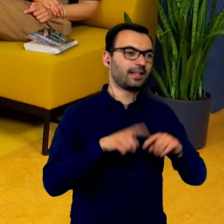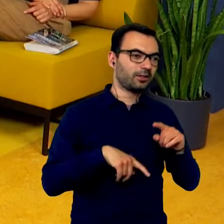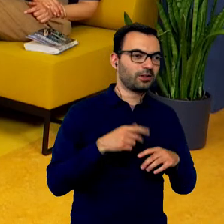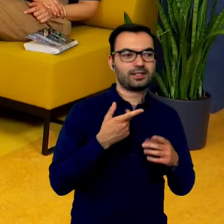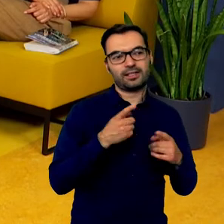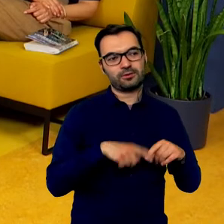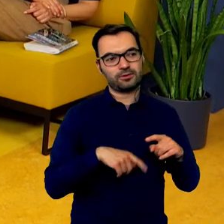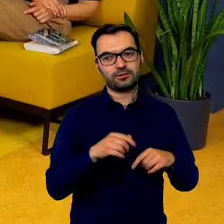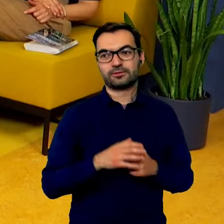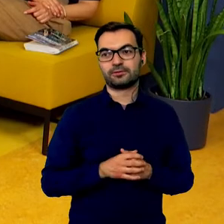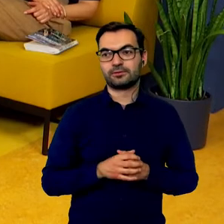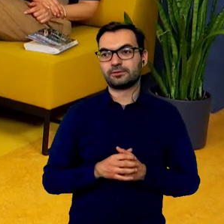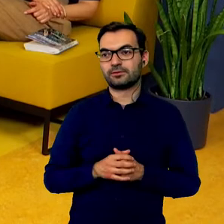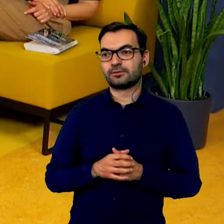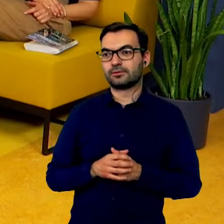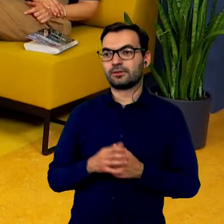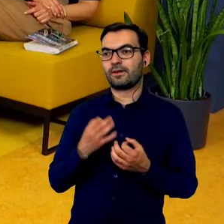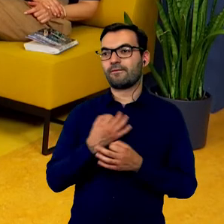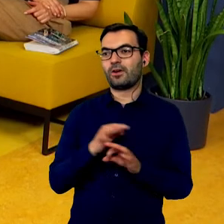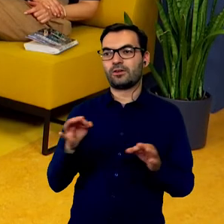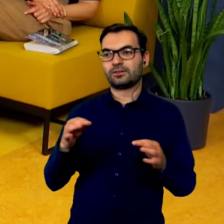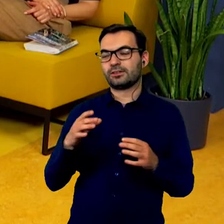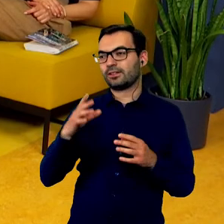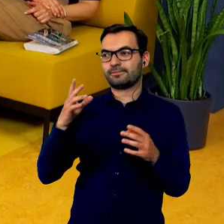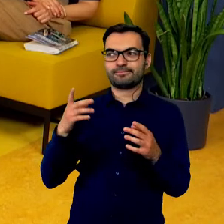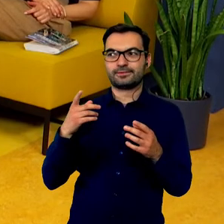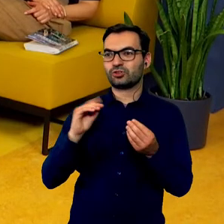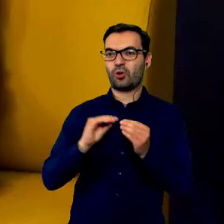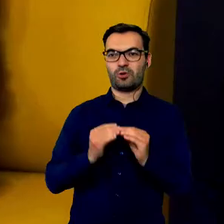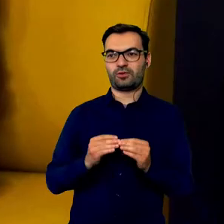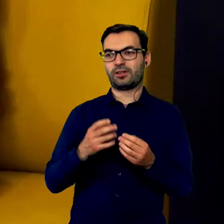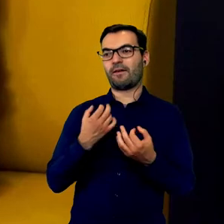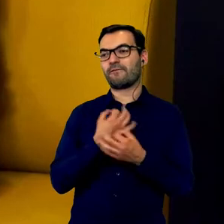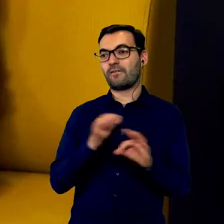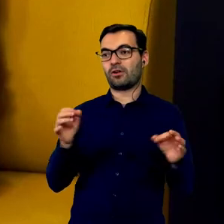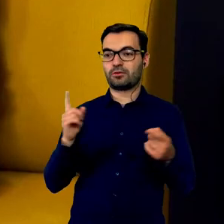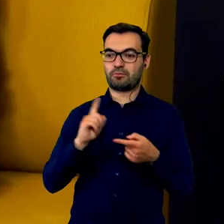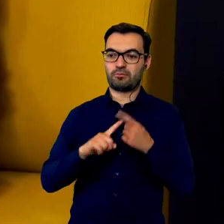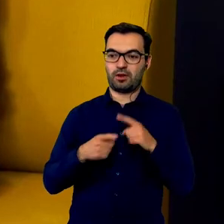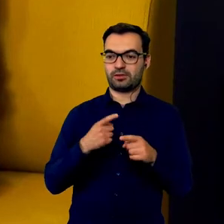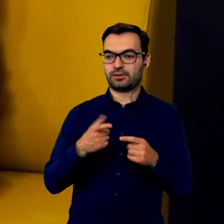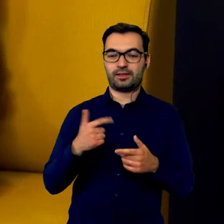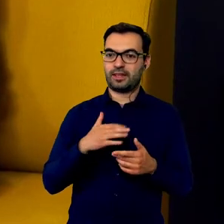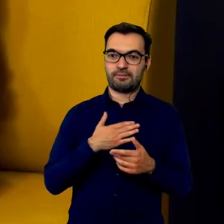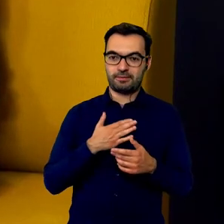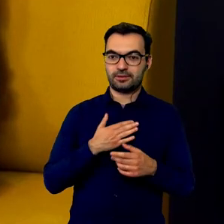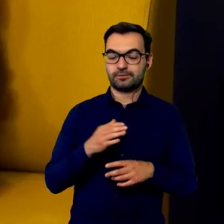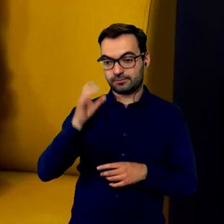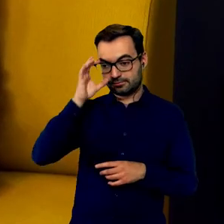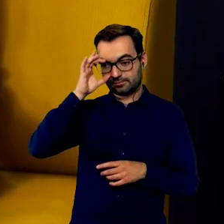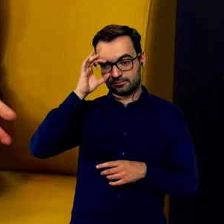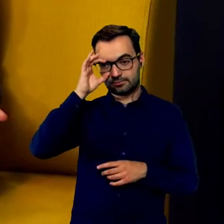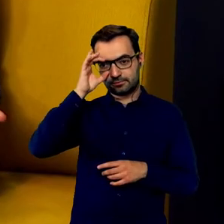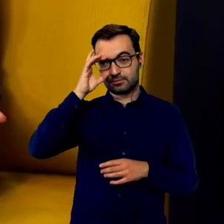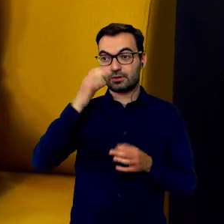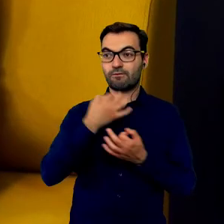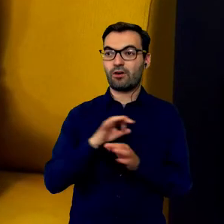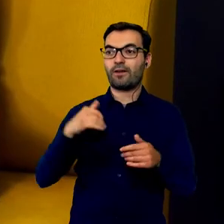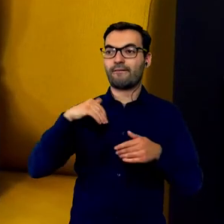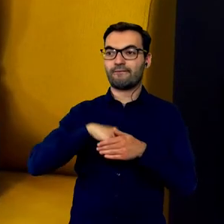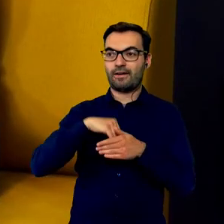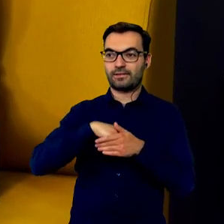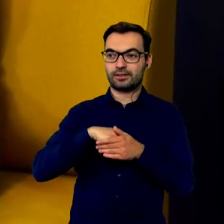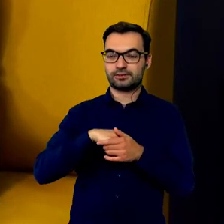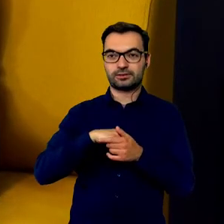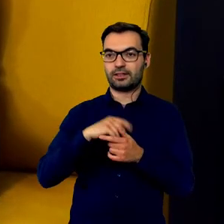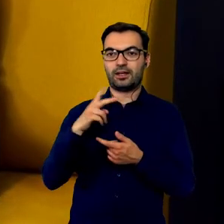już nie jest? Ale wolność ma wiele wymiarów. Jest wolność polityczna, której nie mamy, a jest wolność wewnętrzna,